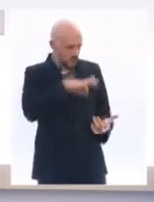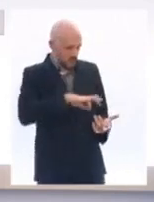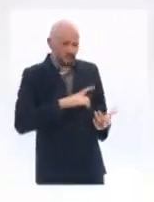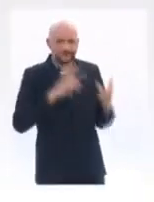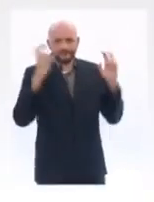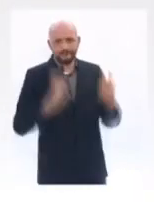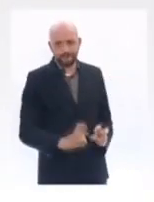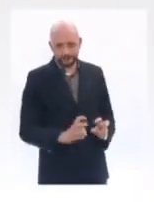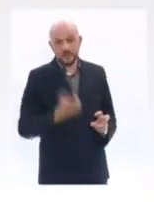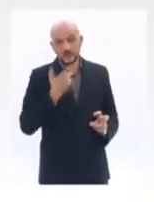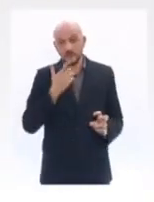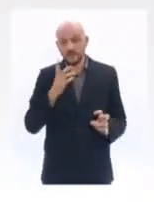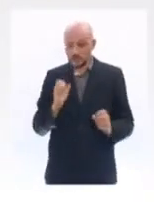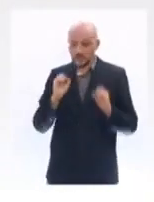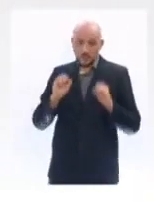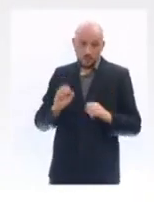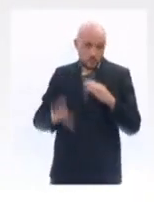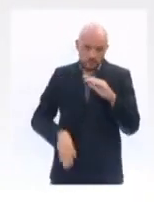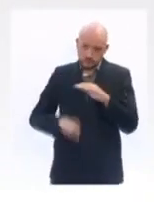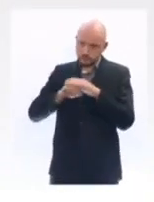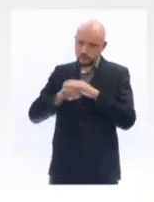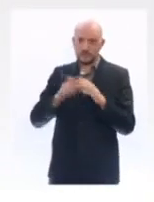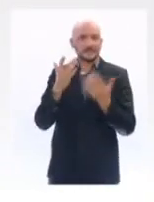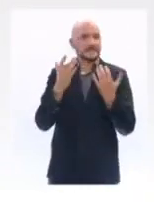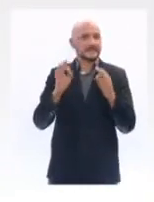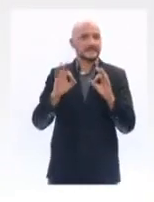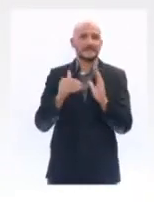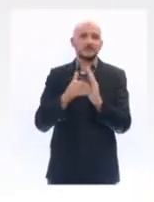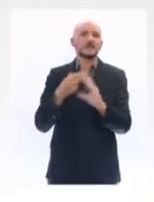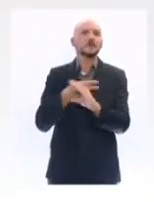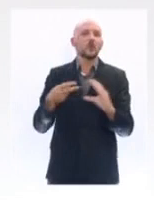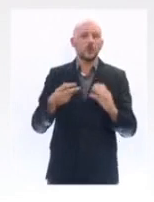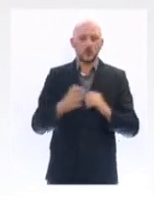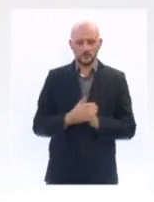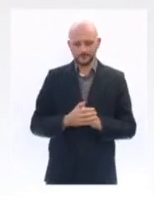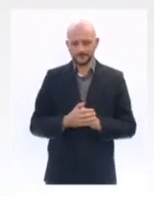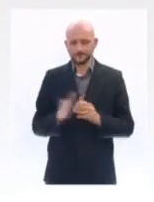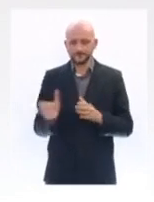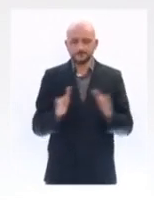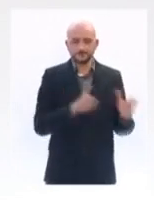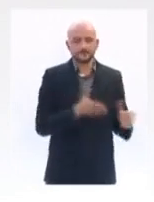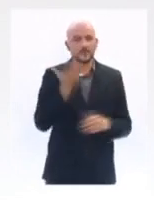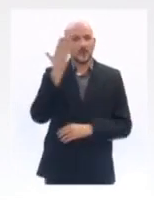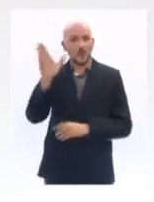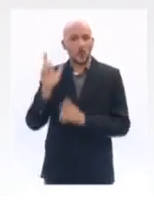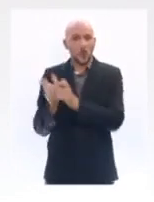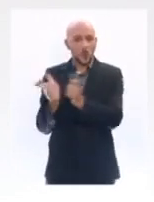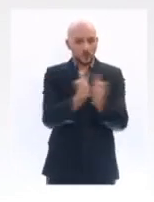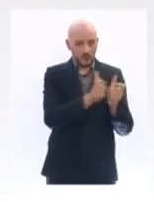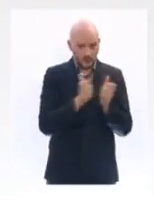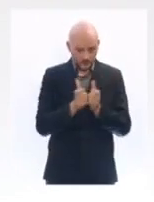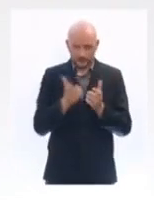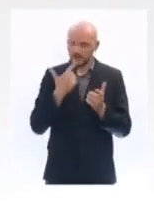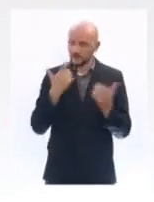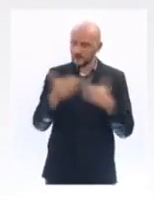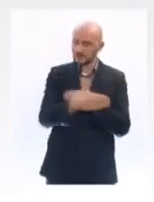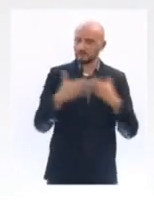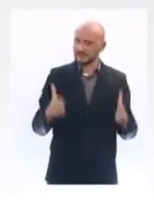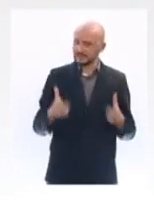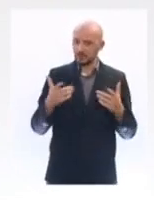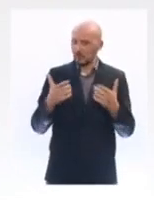entreprises, dès lors qu'elles ont moins de 50 salariés et qu'elles subissent une perte de plus de 50% de leur chiffre d'affaires, auront droit à